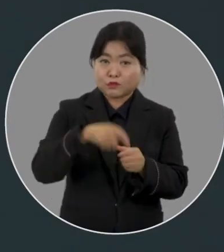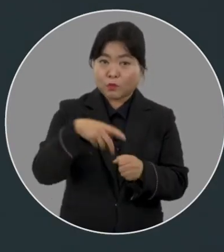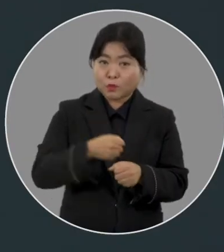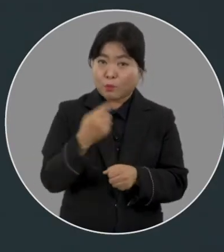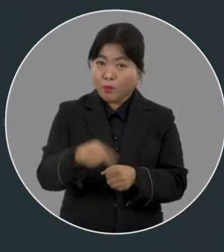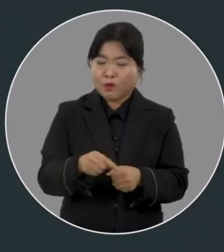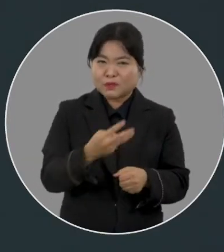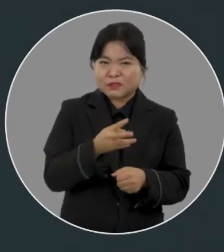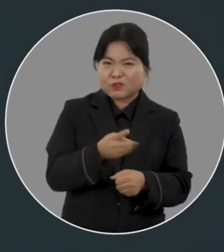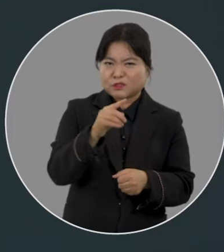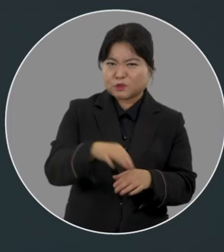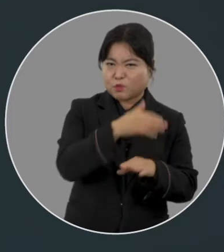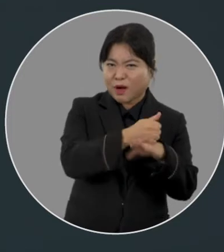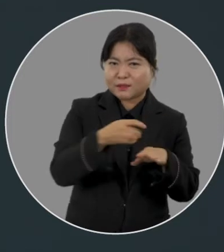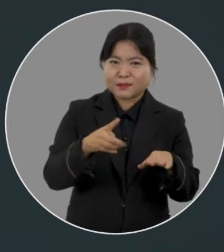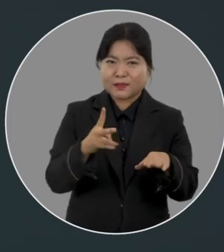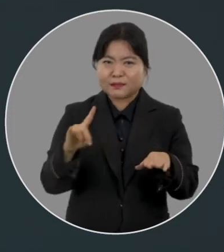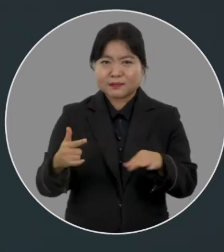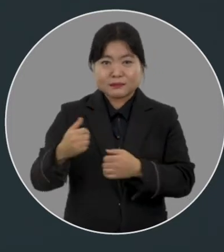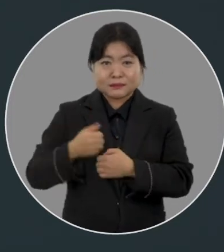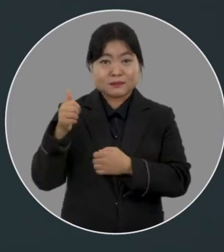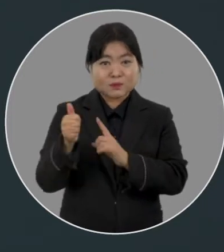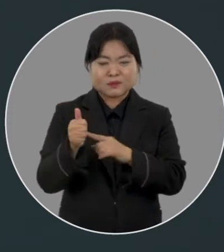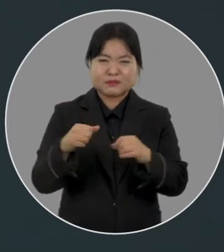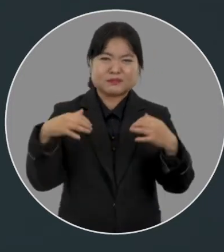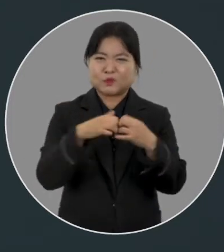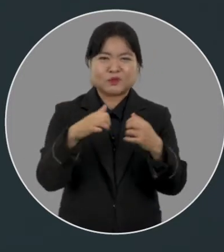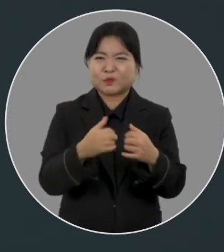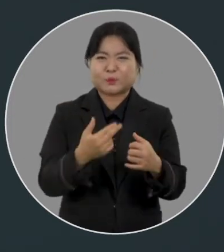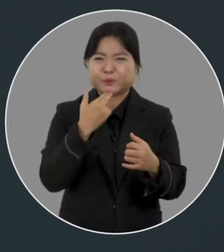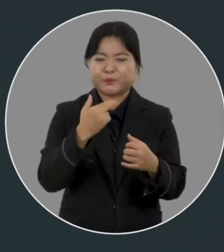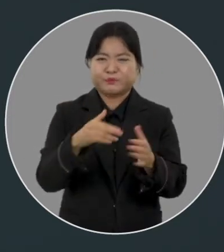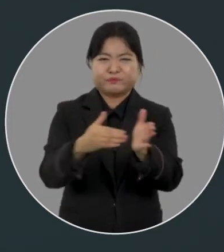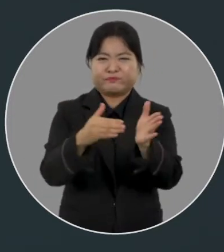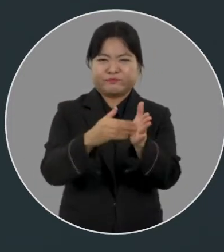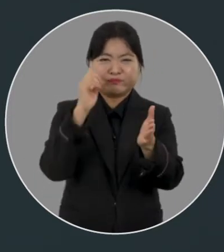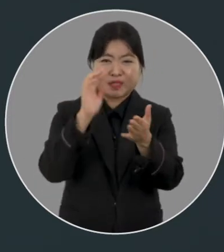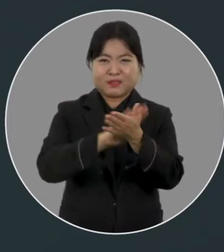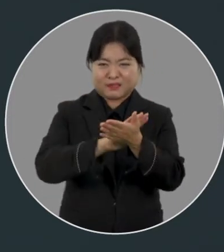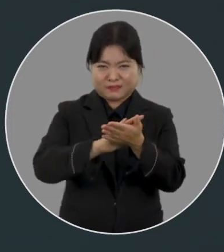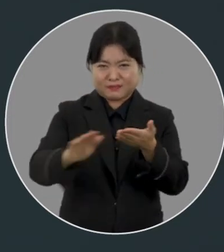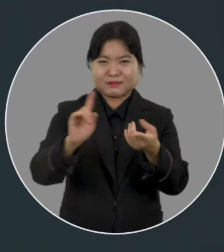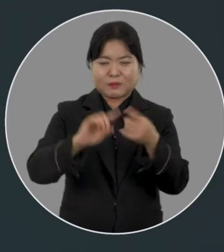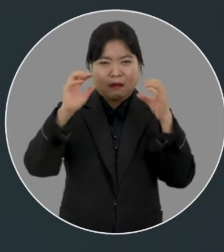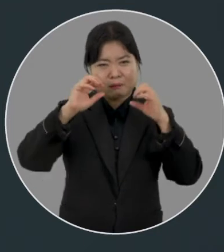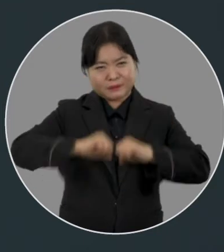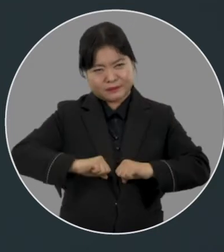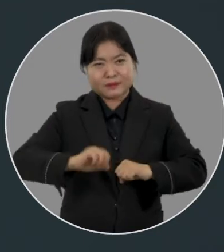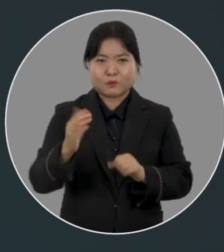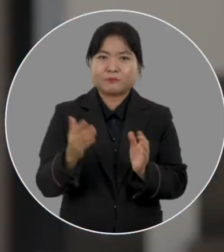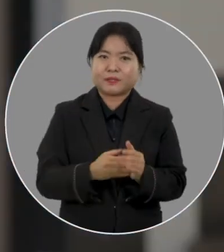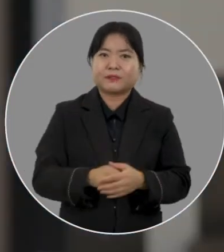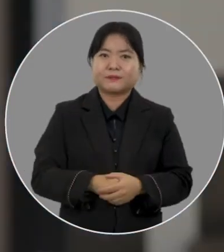결정적으로 리처드 왕과 이제 살라딘이 전쟁 없이 평화에 합의하는 그런 모습을 보이게